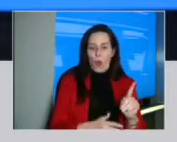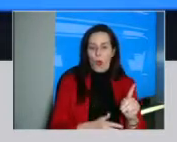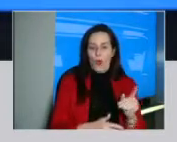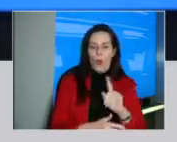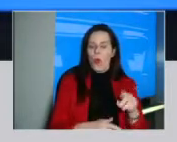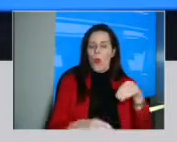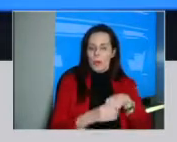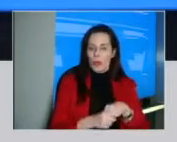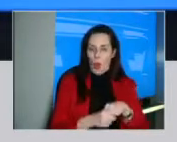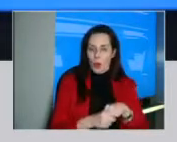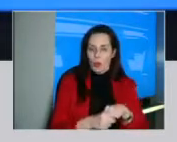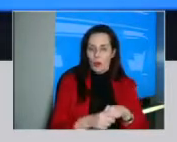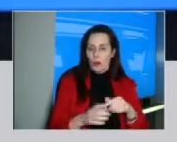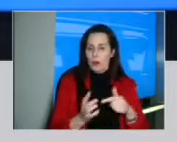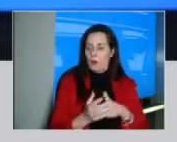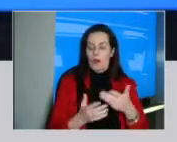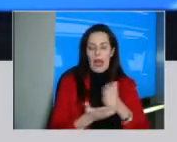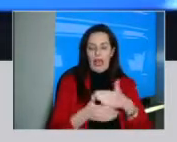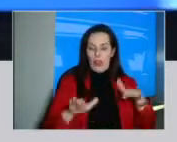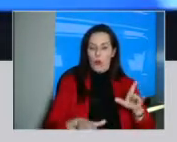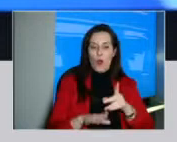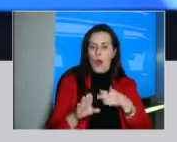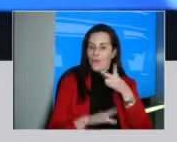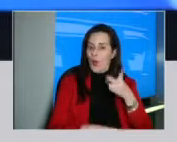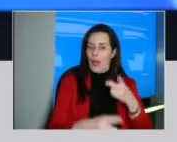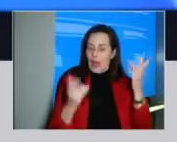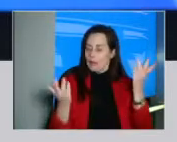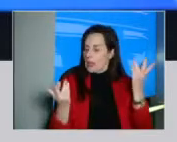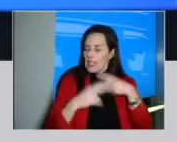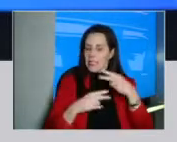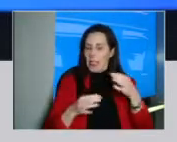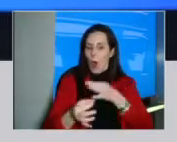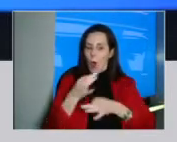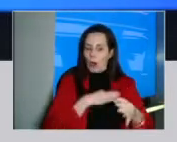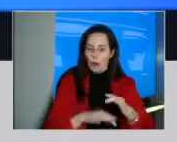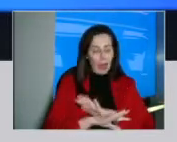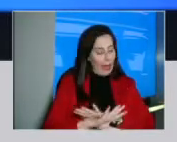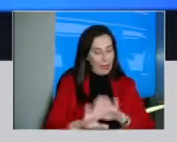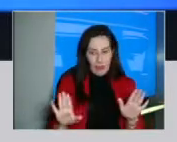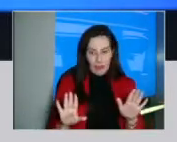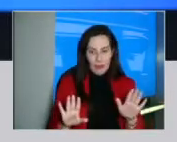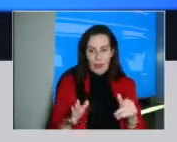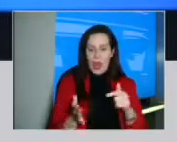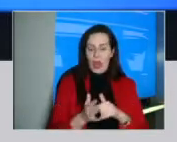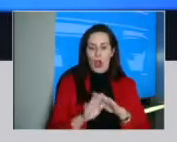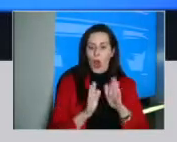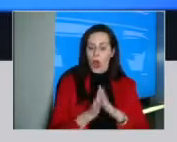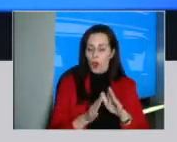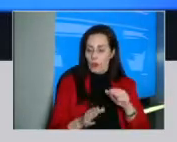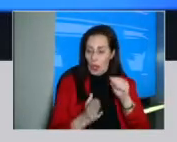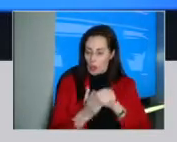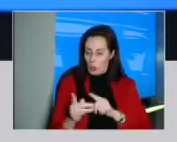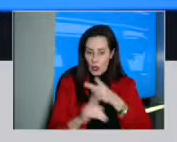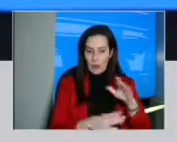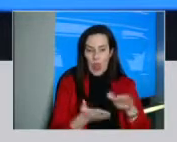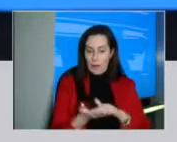לא נחשב לצורך קביעת המנדט, הוא לא עובר להסכם העודפים, הוא לא הולך לשום מקום. ולכן כל שהולך לרשימה שלא עברה